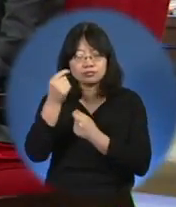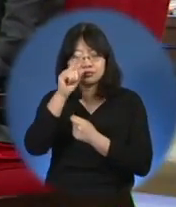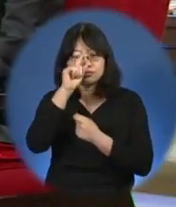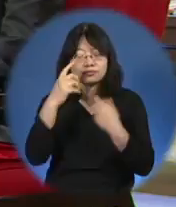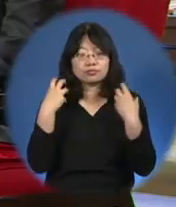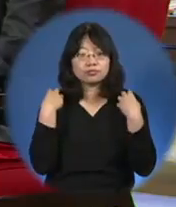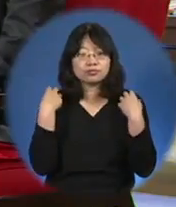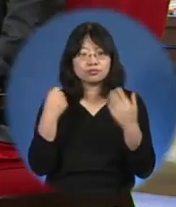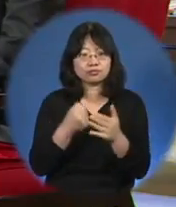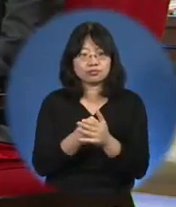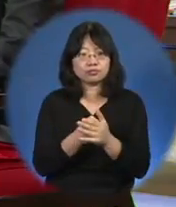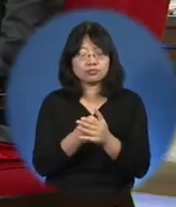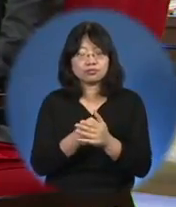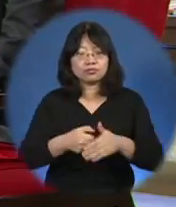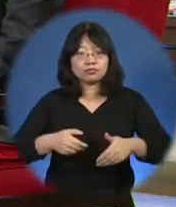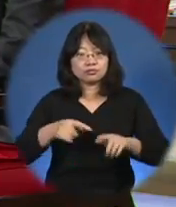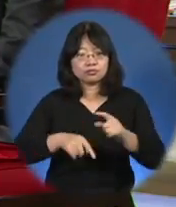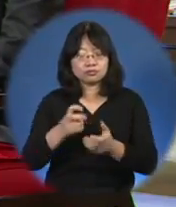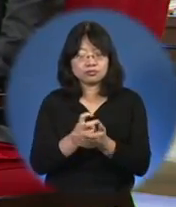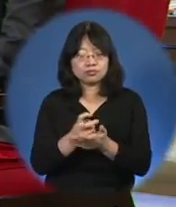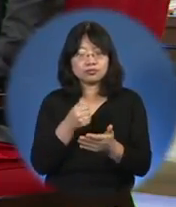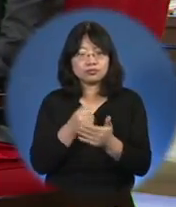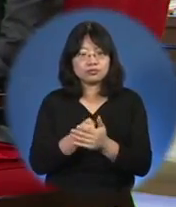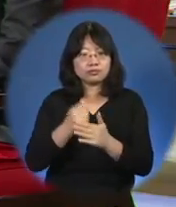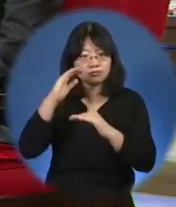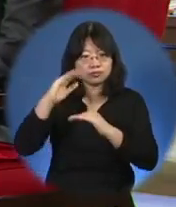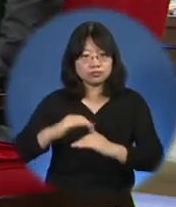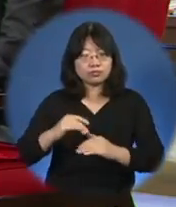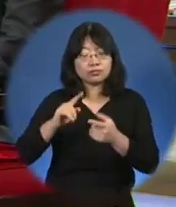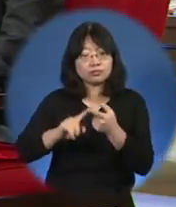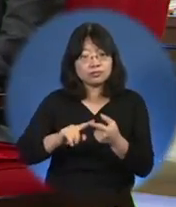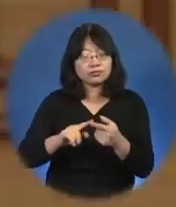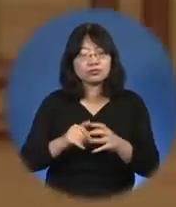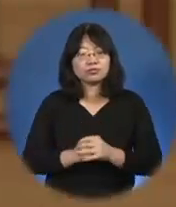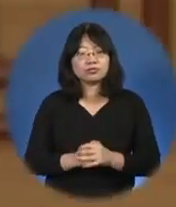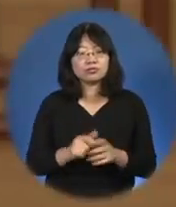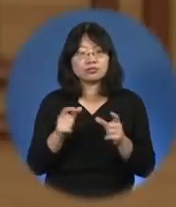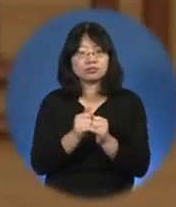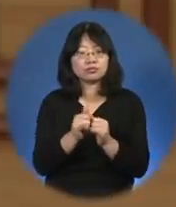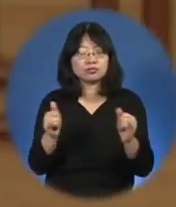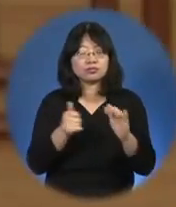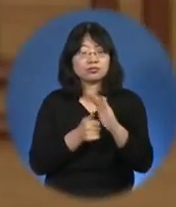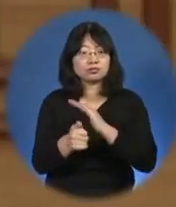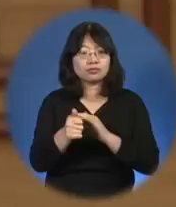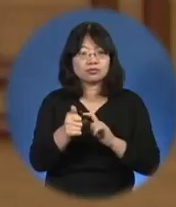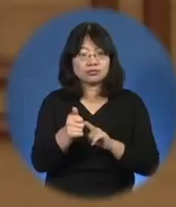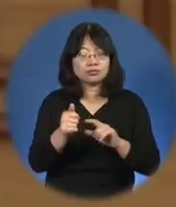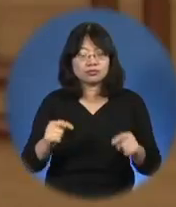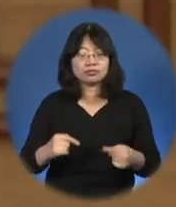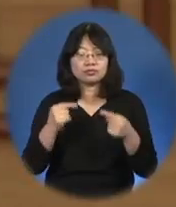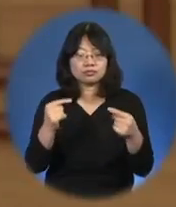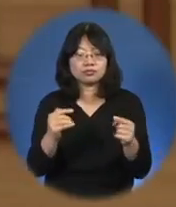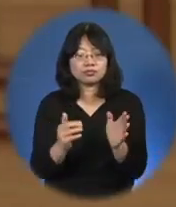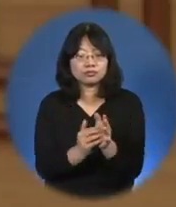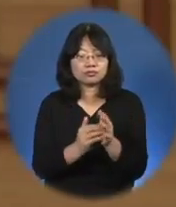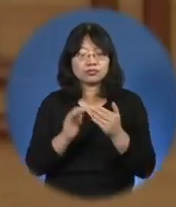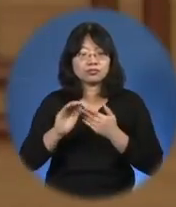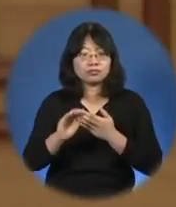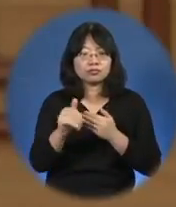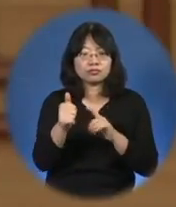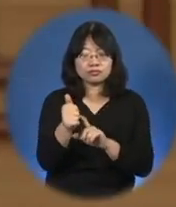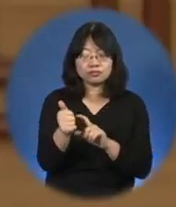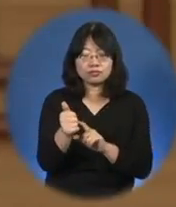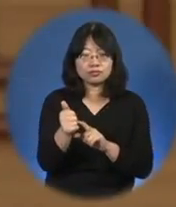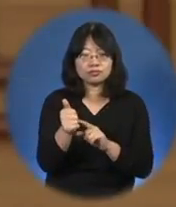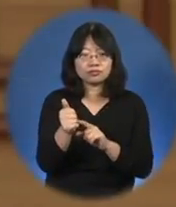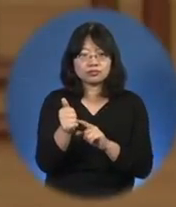정부가 결정해야 될 정책 결정 사항에 대해서 예. 시민의 대표가 참여를 하고